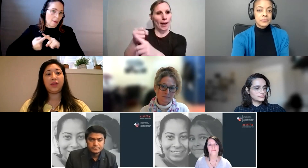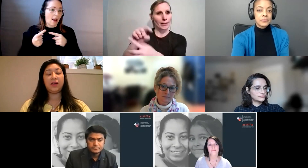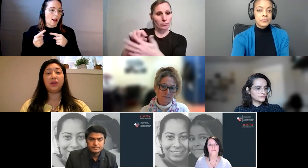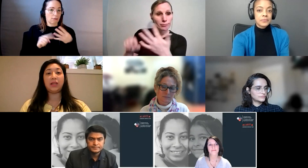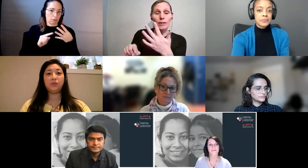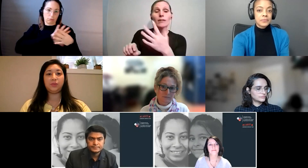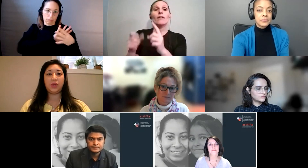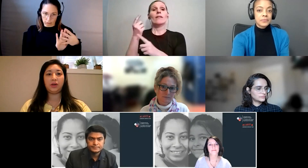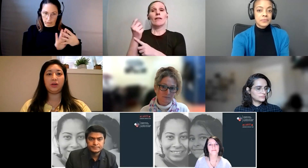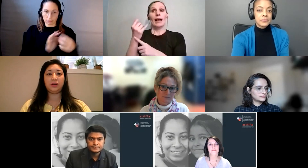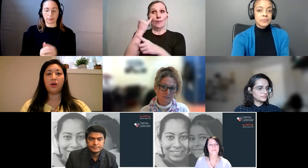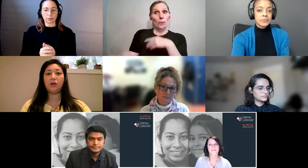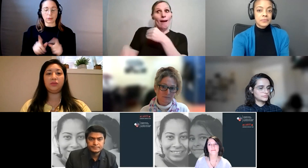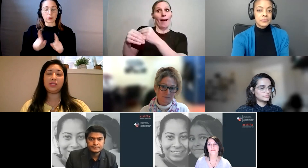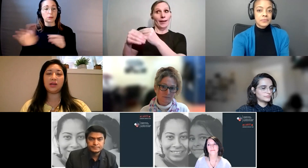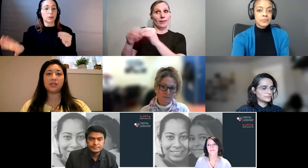nous ajoutons